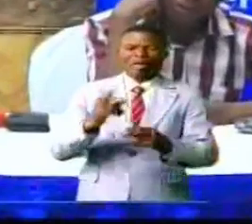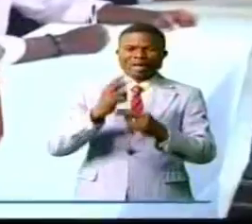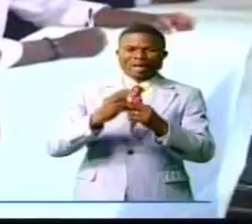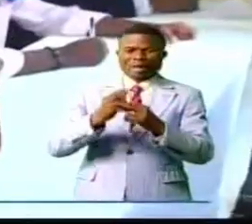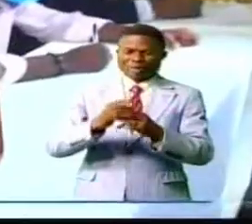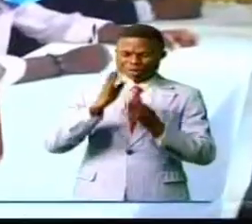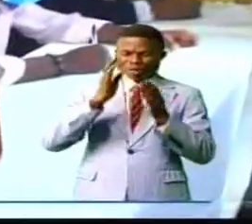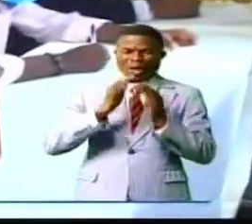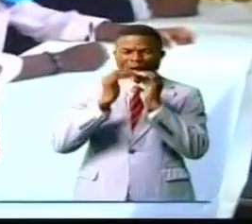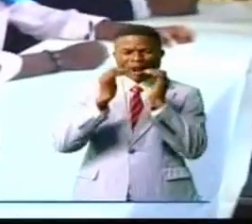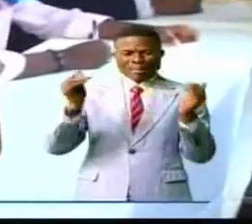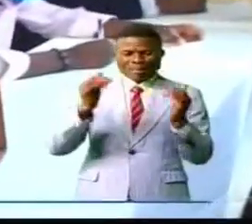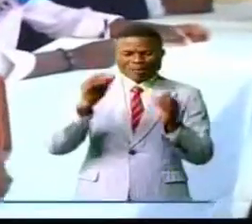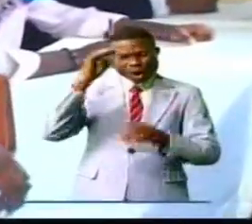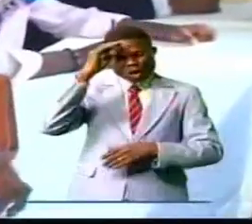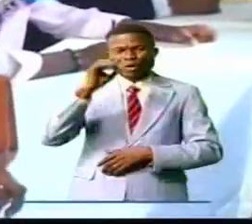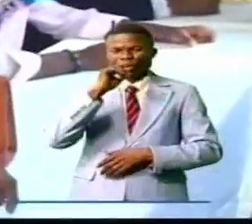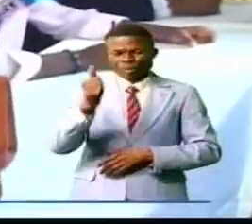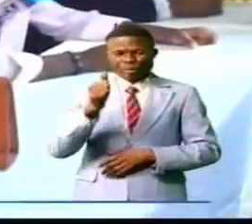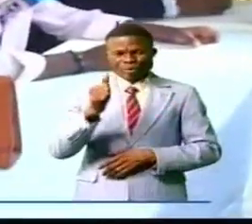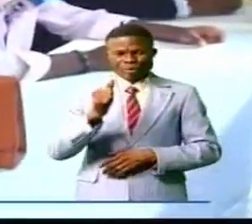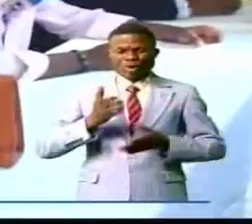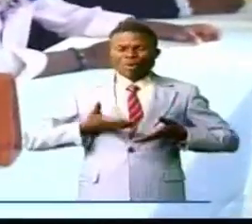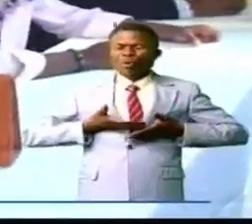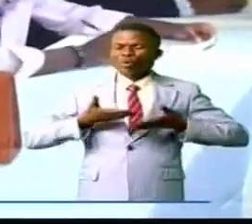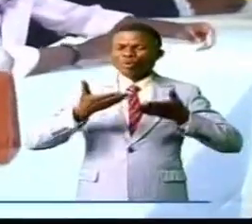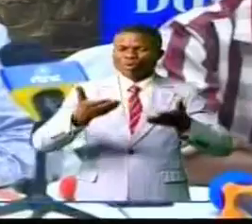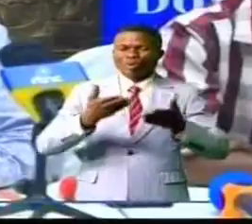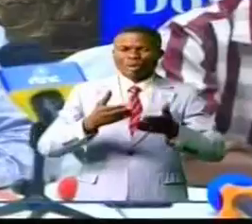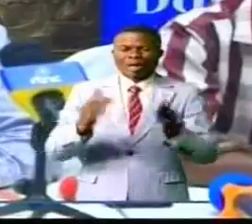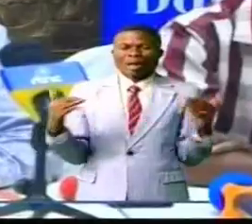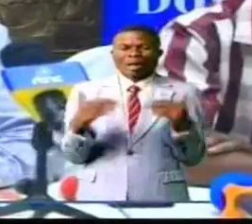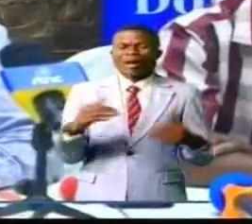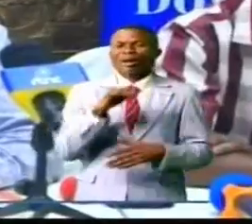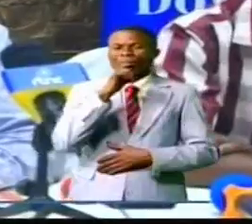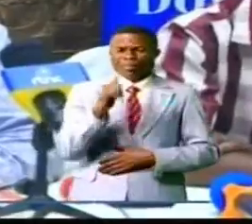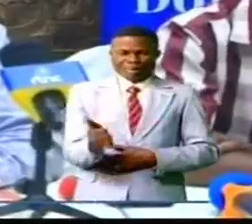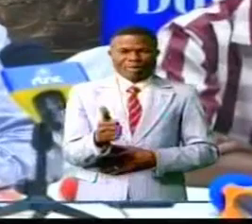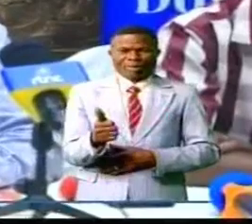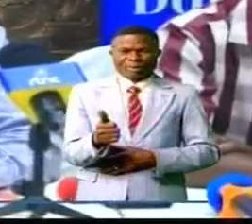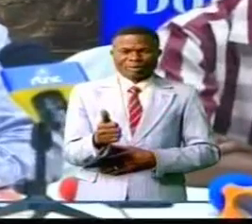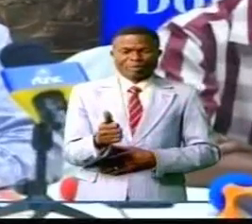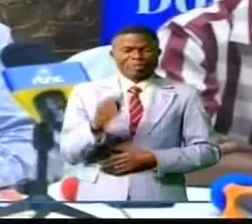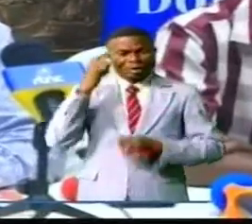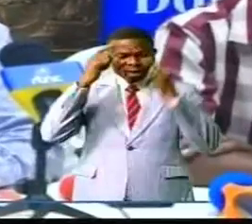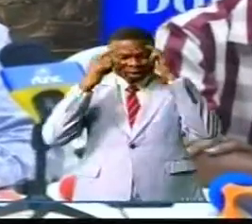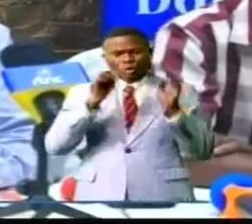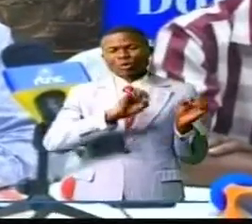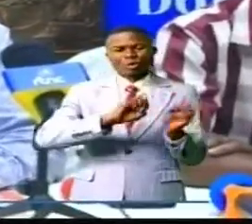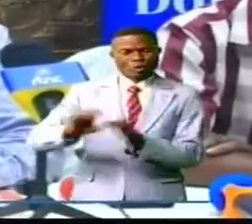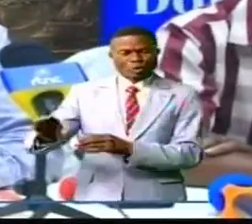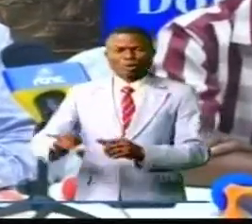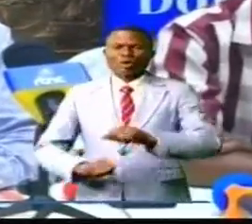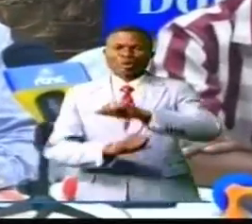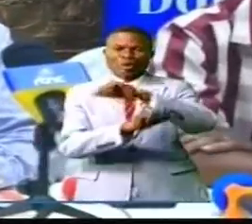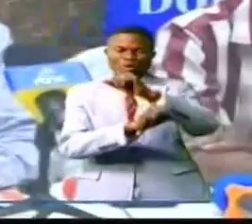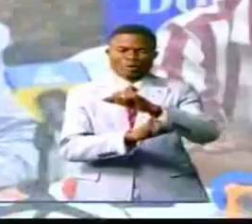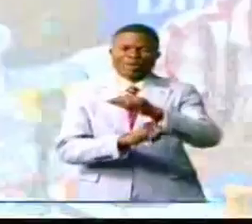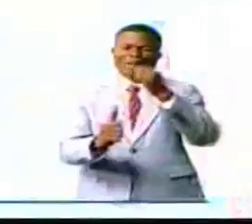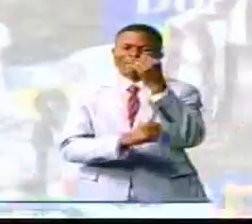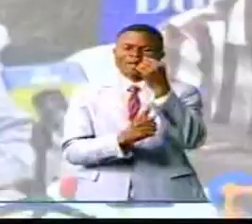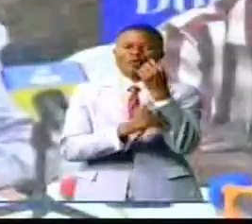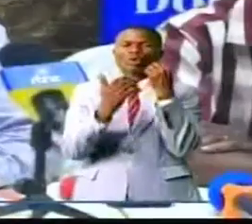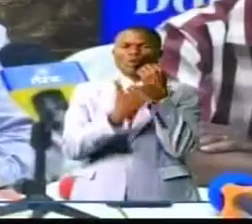une quiétude décomplexée et détendue en évitant la peur. Ceux qui ont le souci de soutenir des personnes en